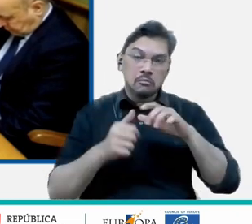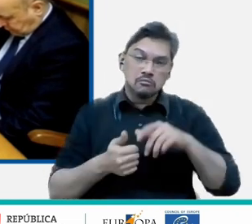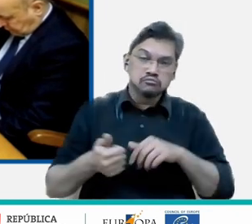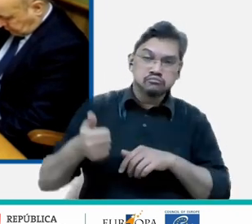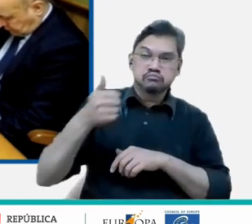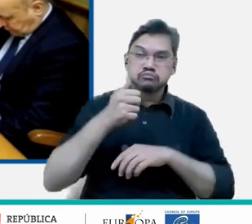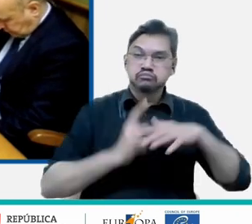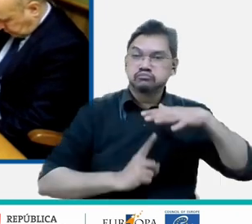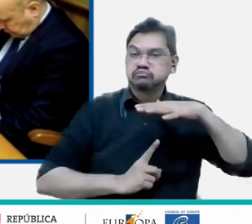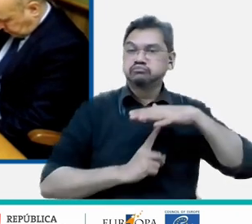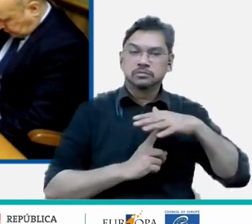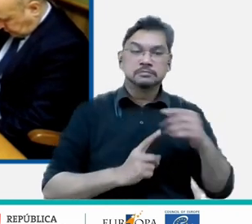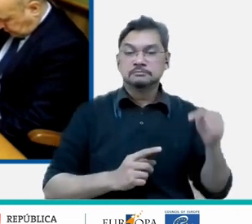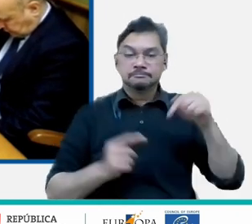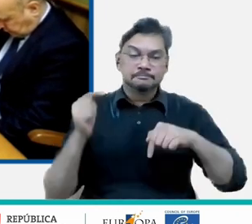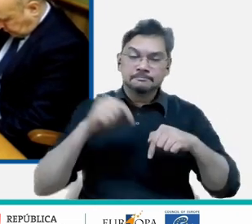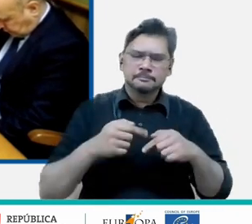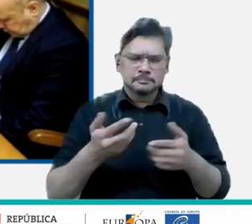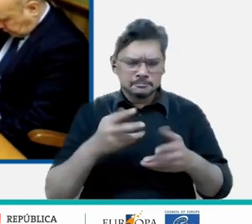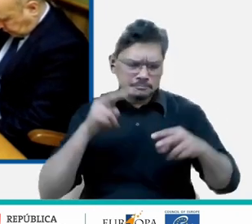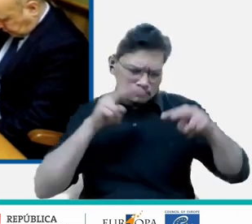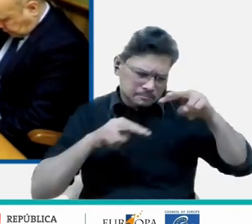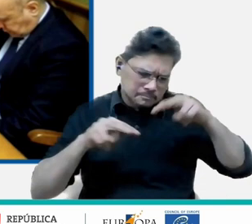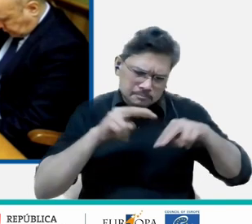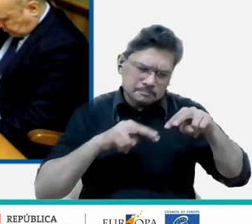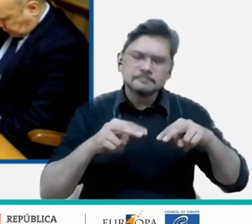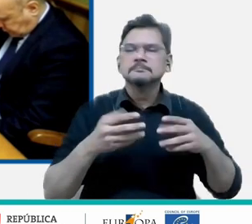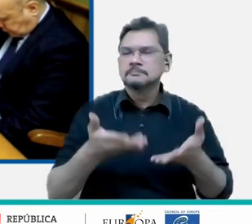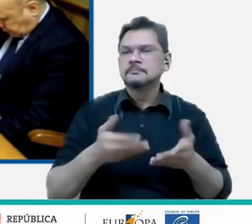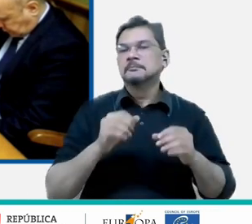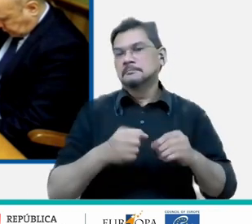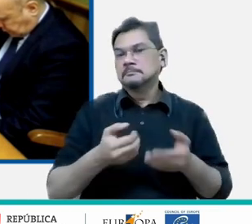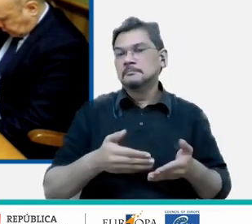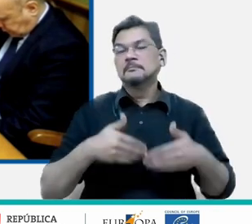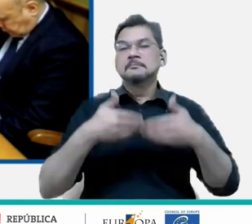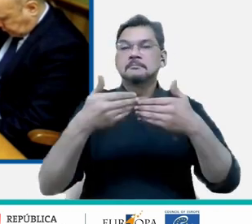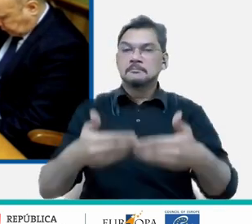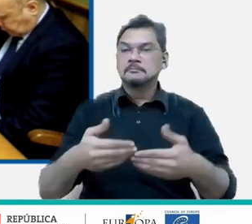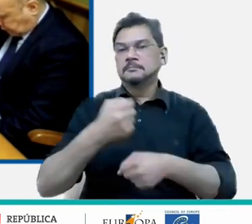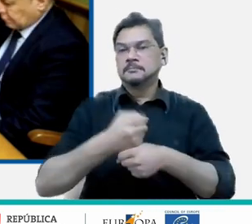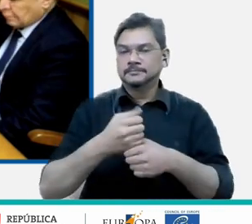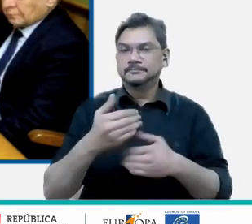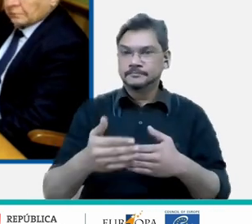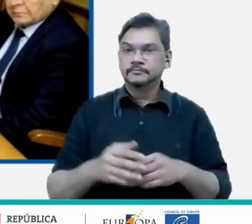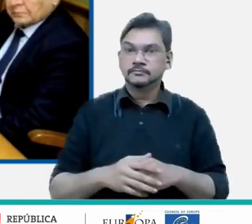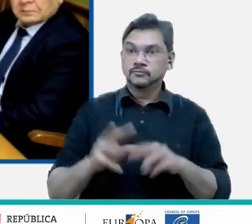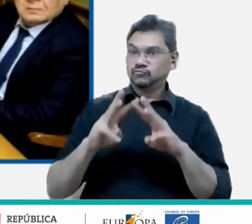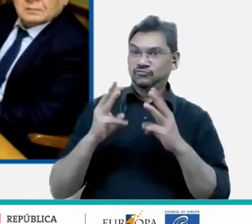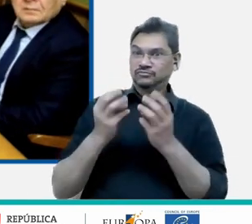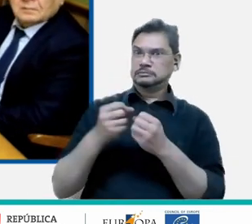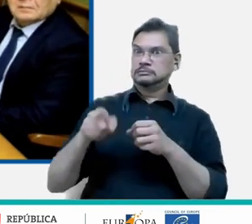На наш взгляд, это эффективный подход. В этом процессе будут организованы индивидуальные